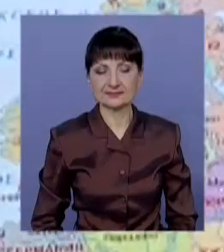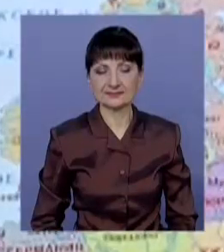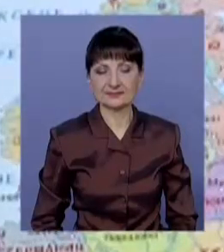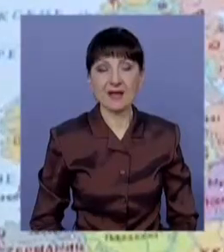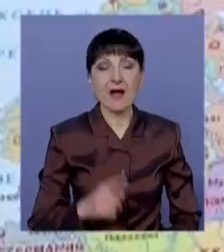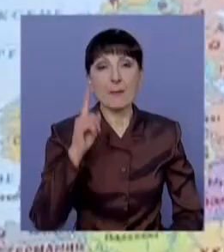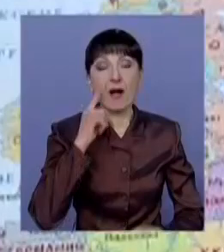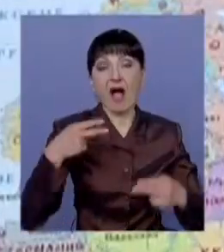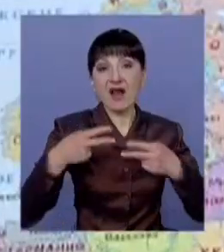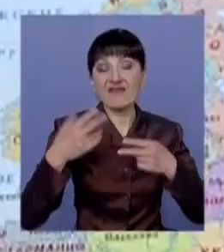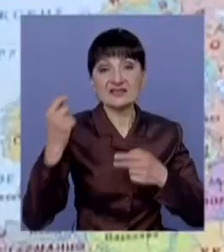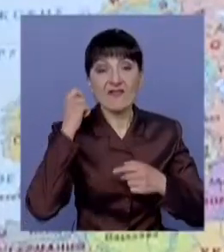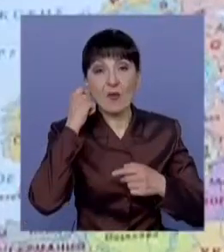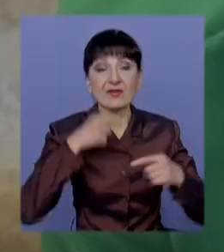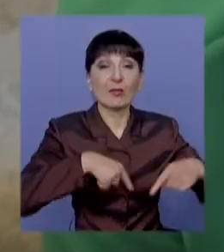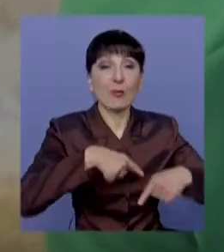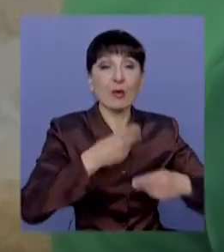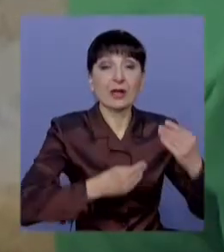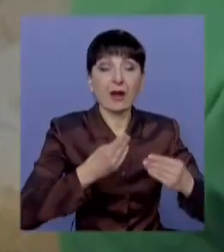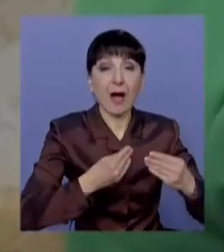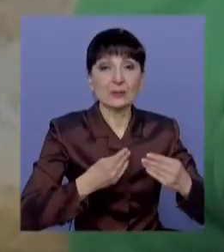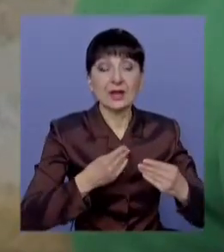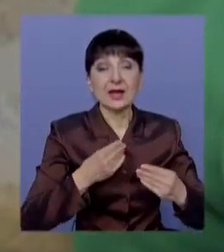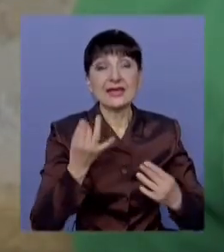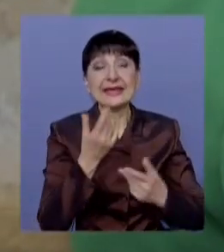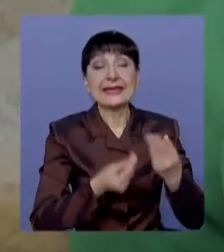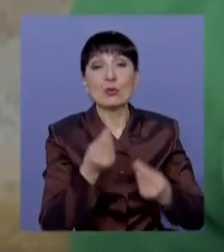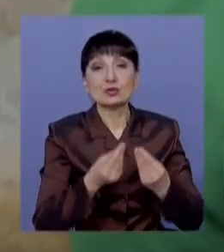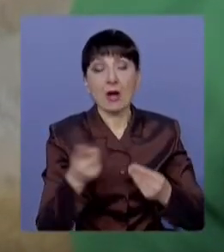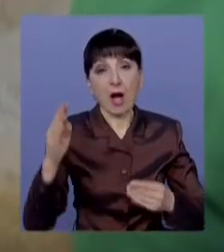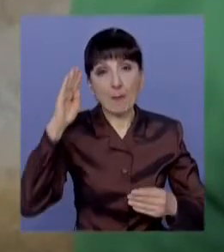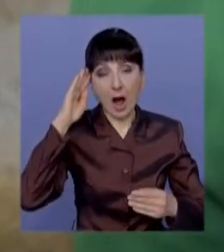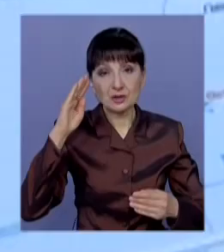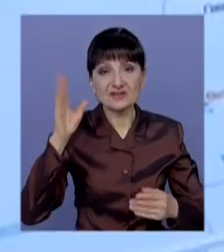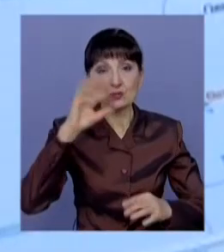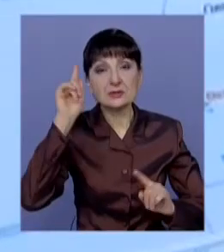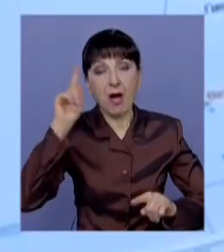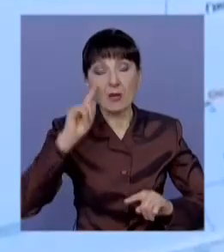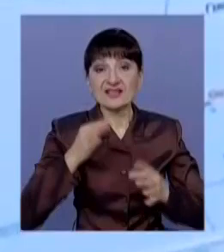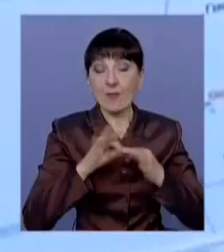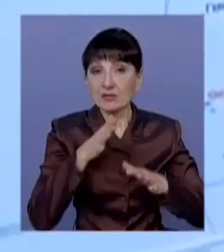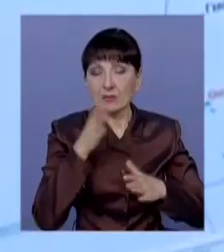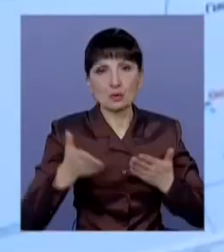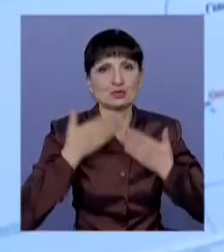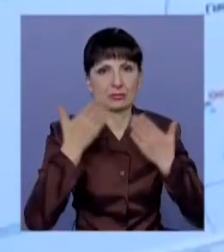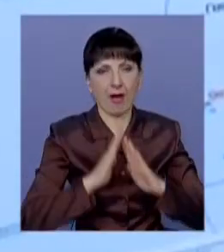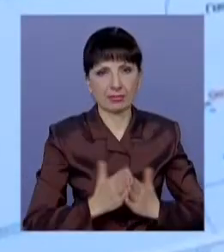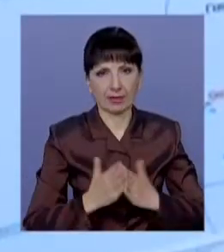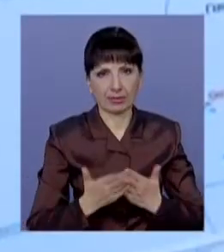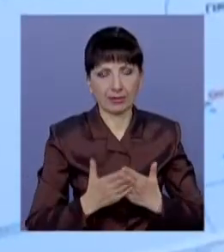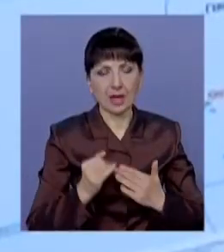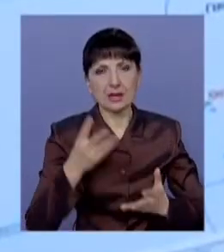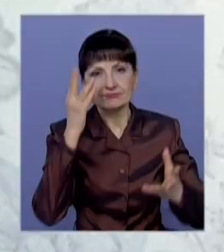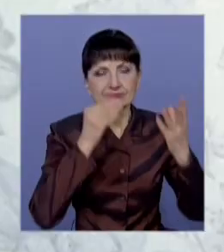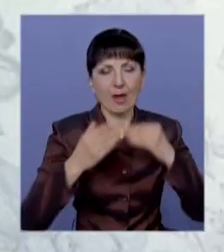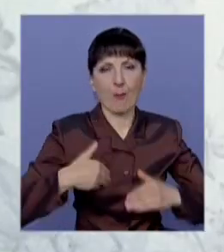Пока ровесники Арсена играют в футбол на улице и забавляются игрушками, сам всезнающий мальчик в свободное время читает книги и заполняет голову